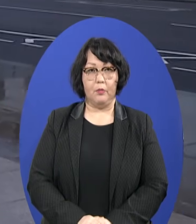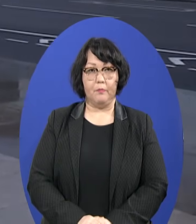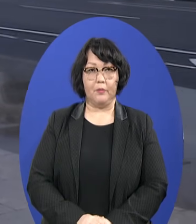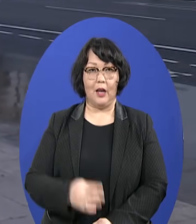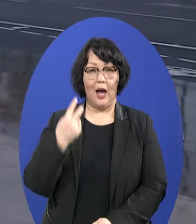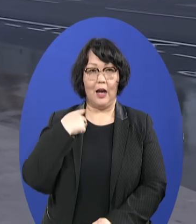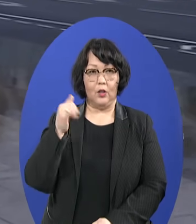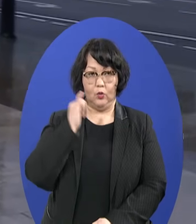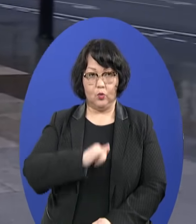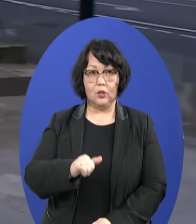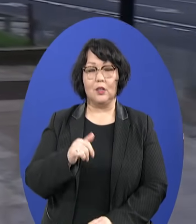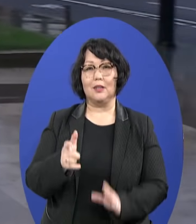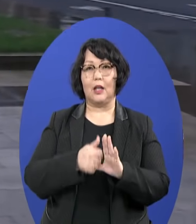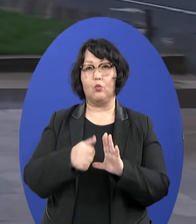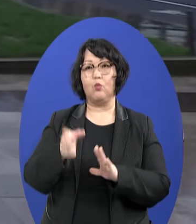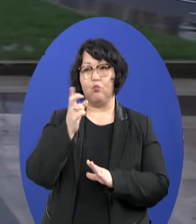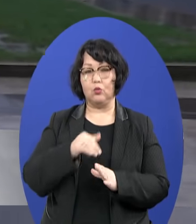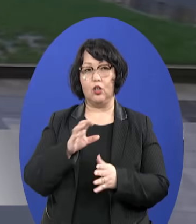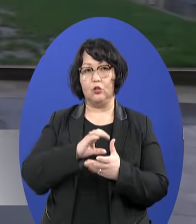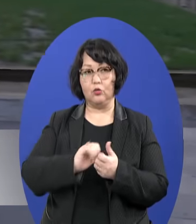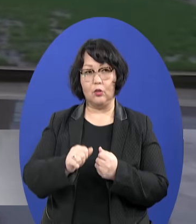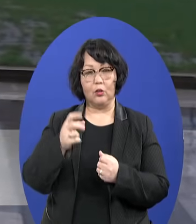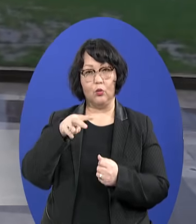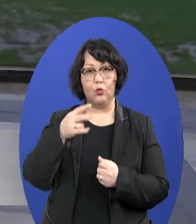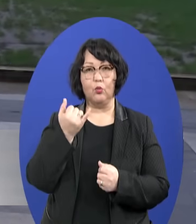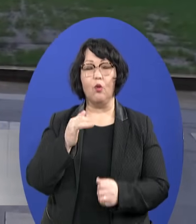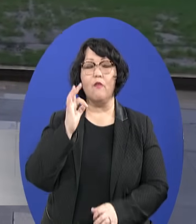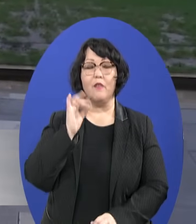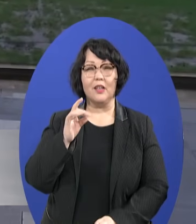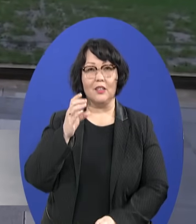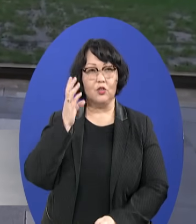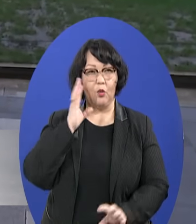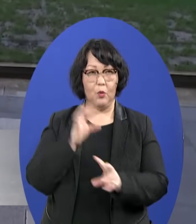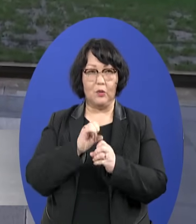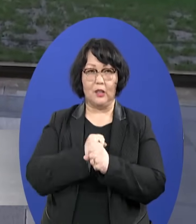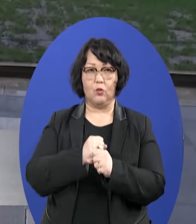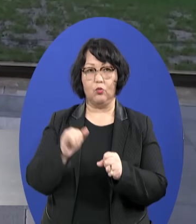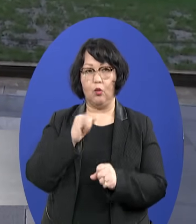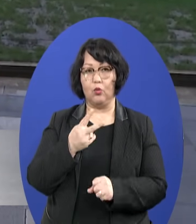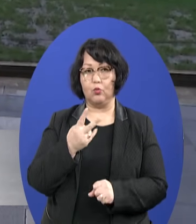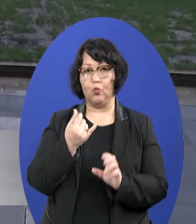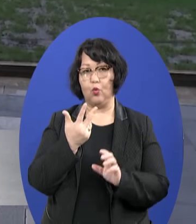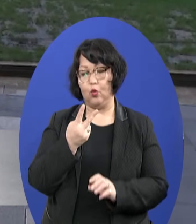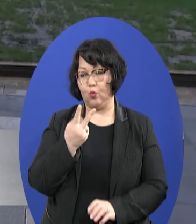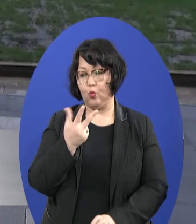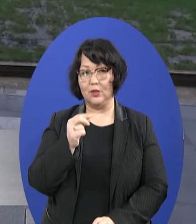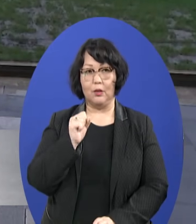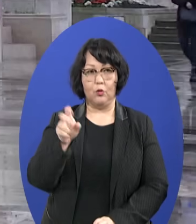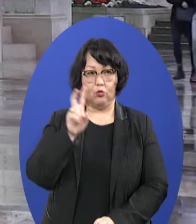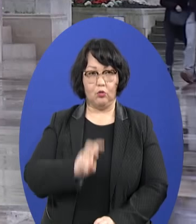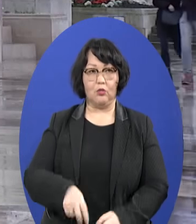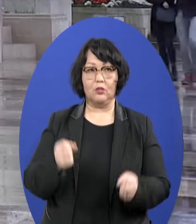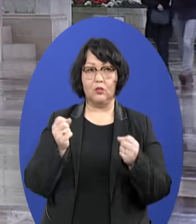Их Британи улс татварын буцаа олголтын луйврын схем ашиглан улс оронд нь 230 сая амрикийн доллартай тэнцэх хэмжээний